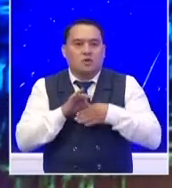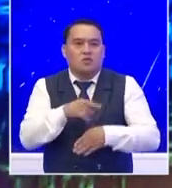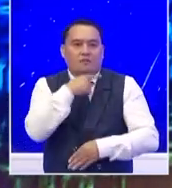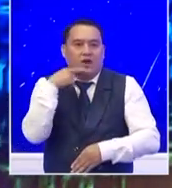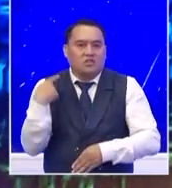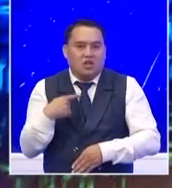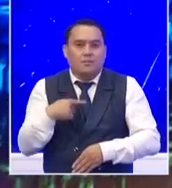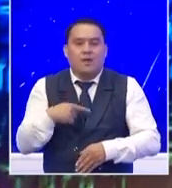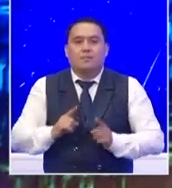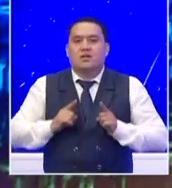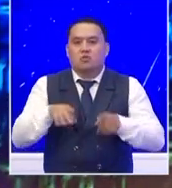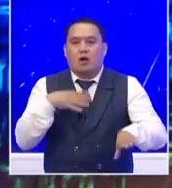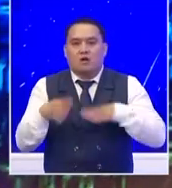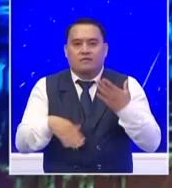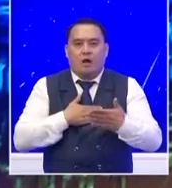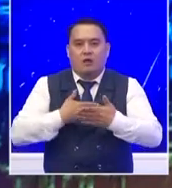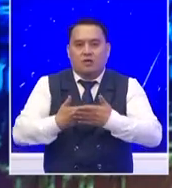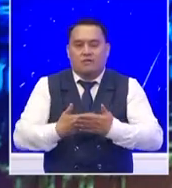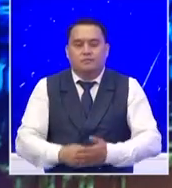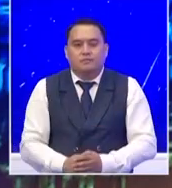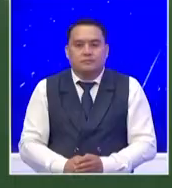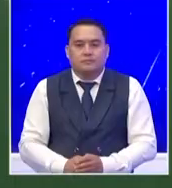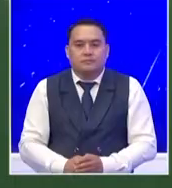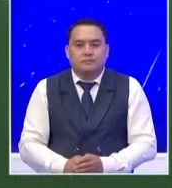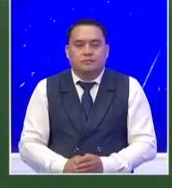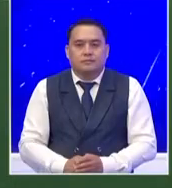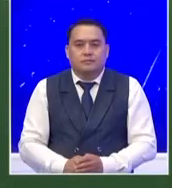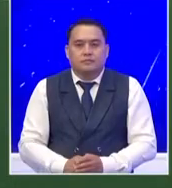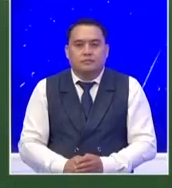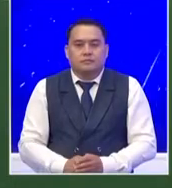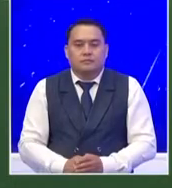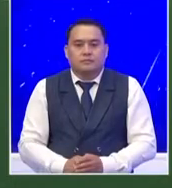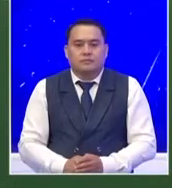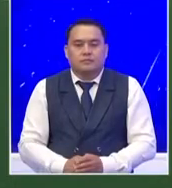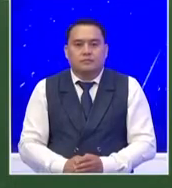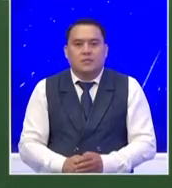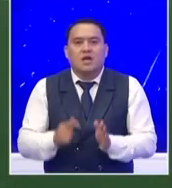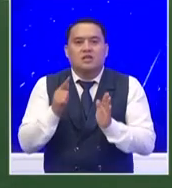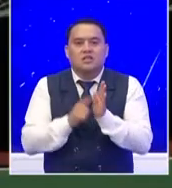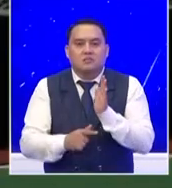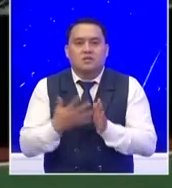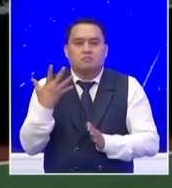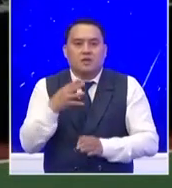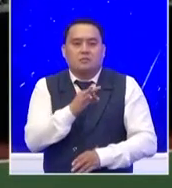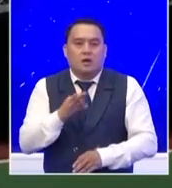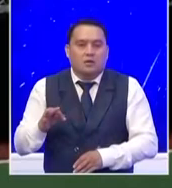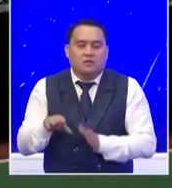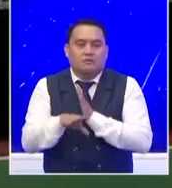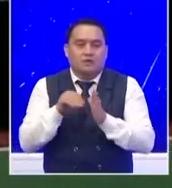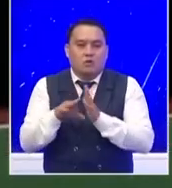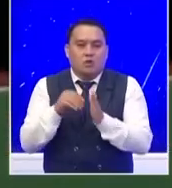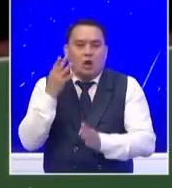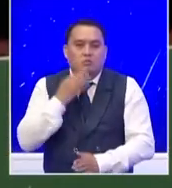России. Хоккеисты приступили к активной фазе тренировок. Ни для кого не секрет, что 75% игроков сборной страны составляют спортсмены